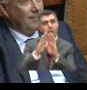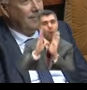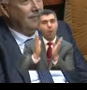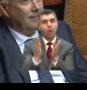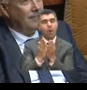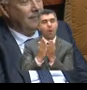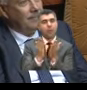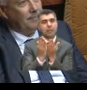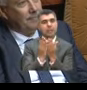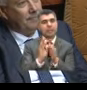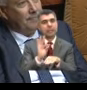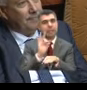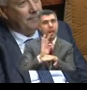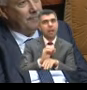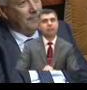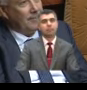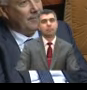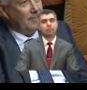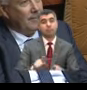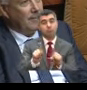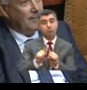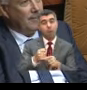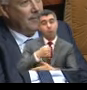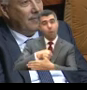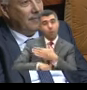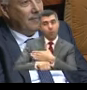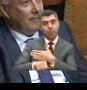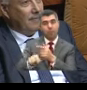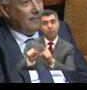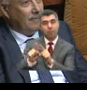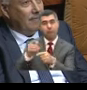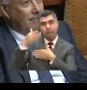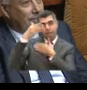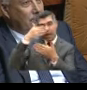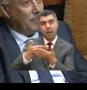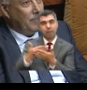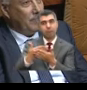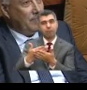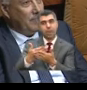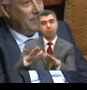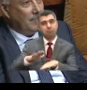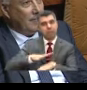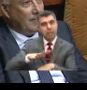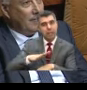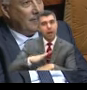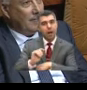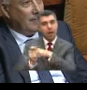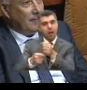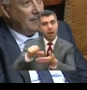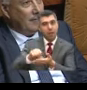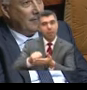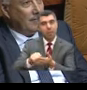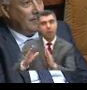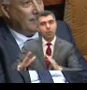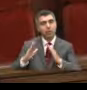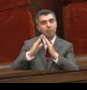يجب أن نوفر كل الظروف لأبناء المغاربة سواء في المدينة أو في البادية أو في الجبل من أجل التحصيل في